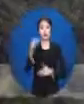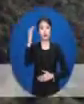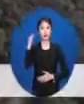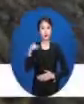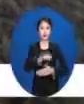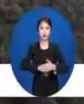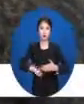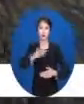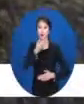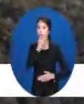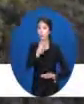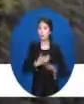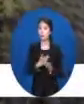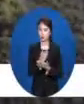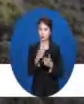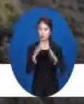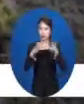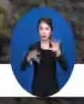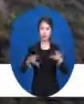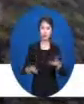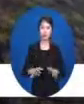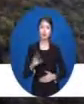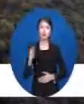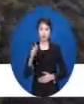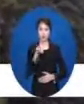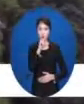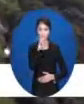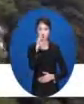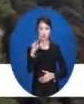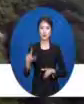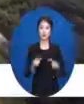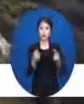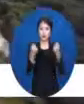국내 유일의 화장품 전용 산업단지가 될